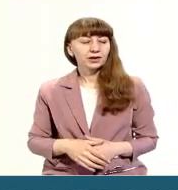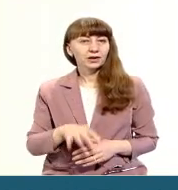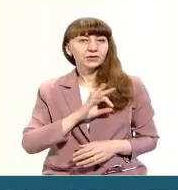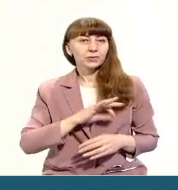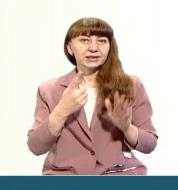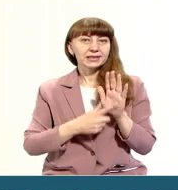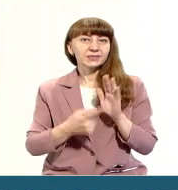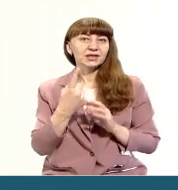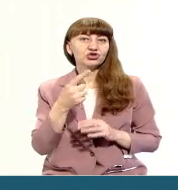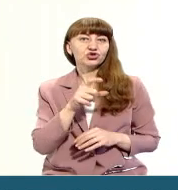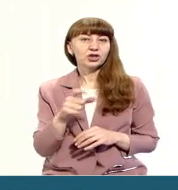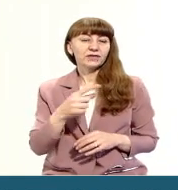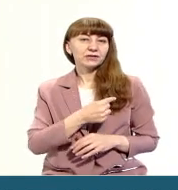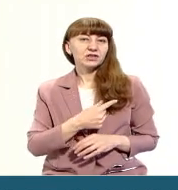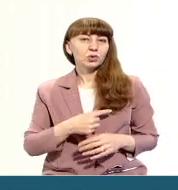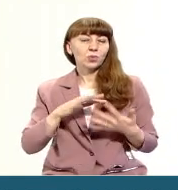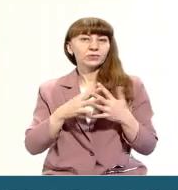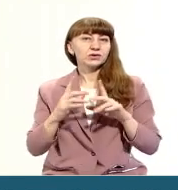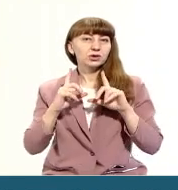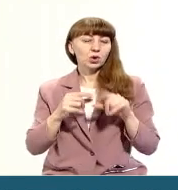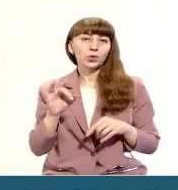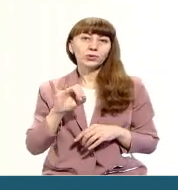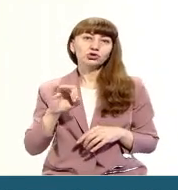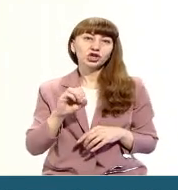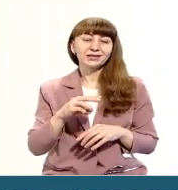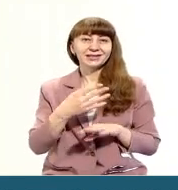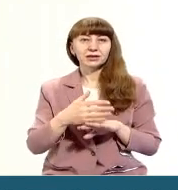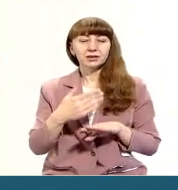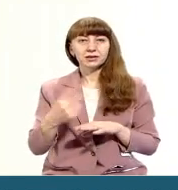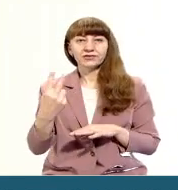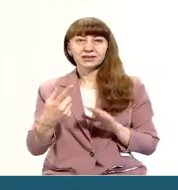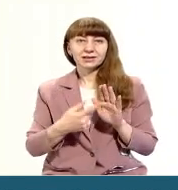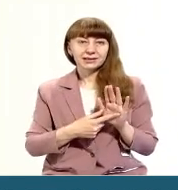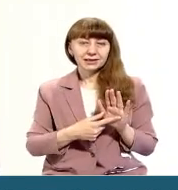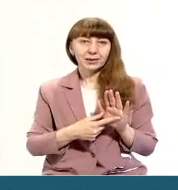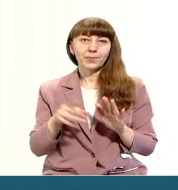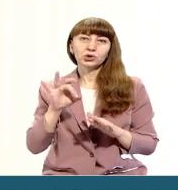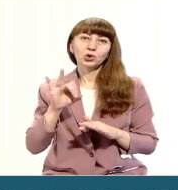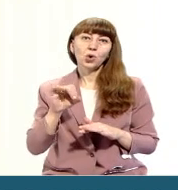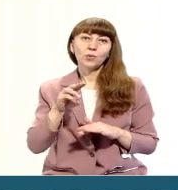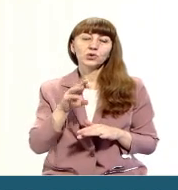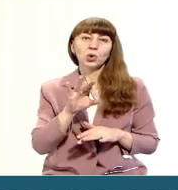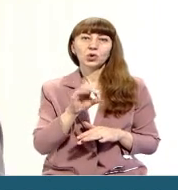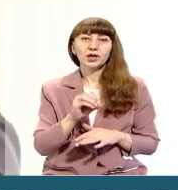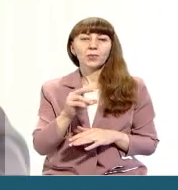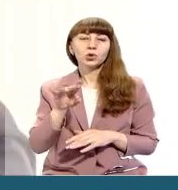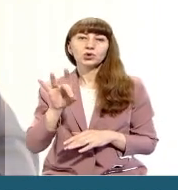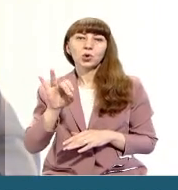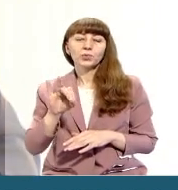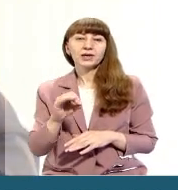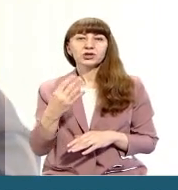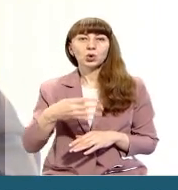71 человек в том числе бюджетным жилиным кредитом 27 подъёмным пособием 44 человека